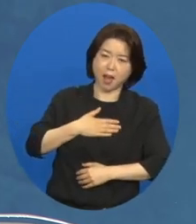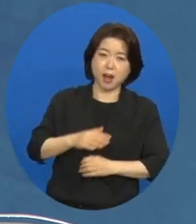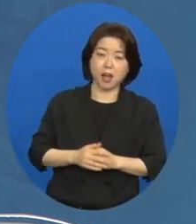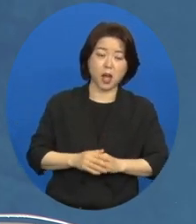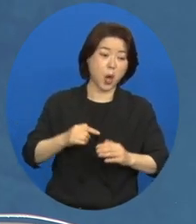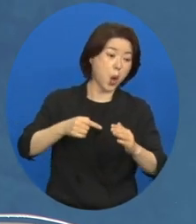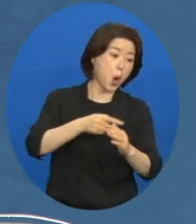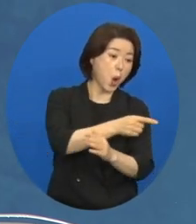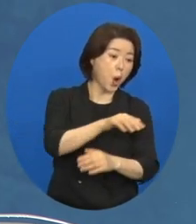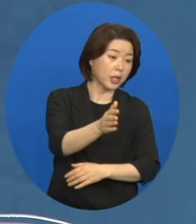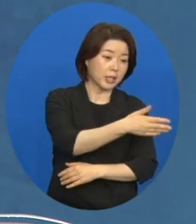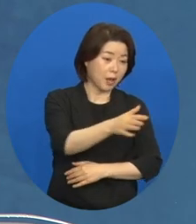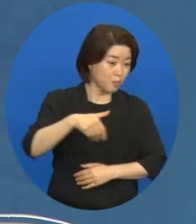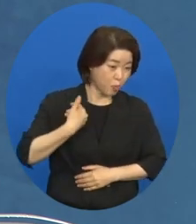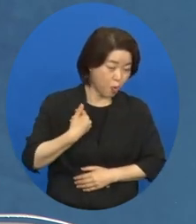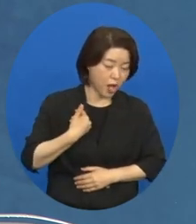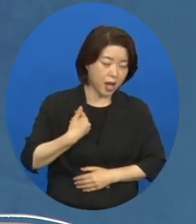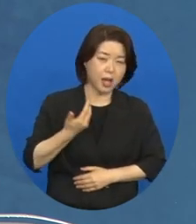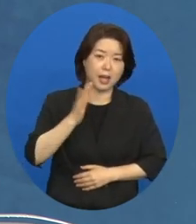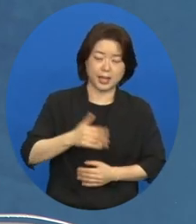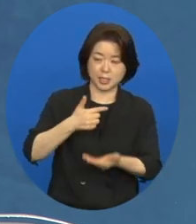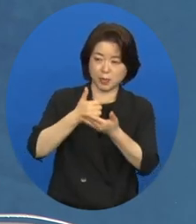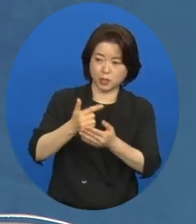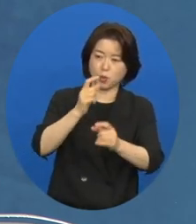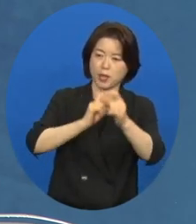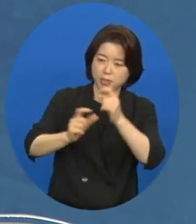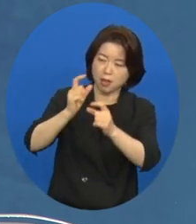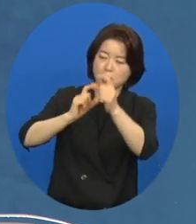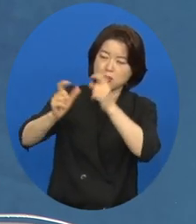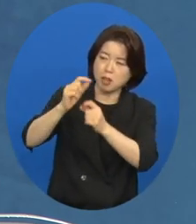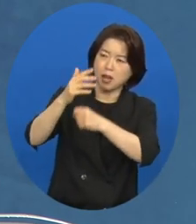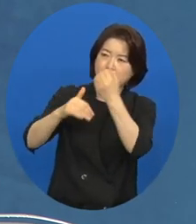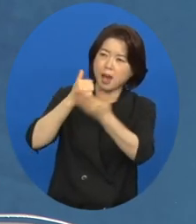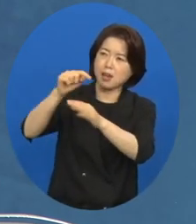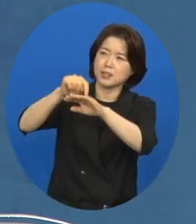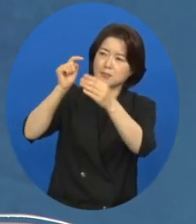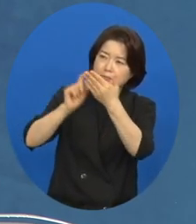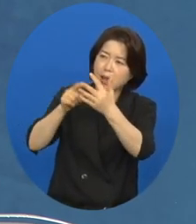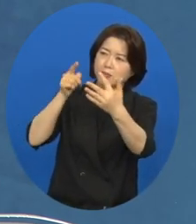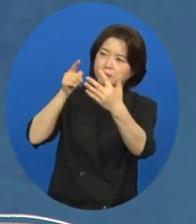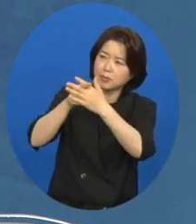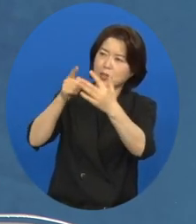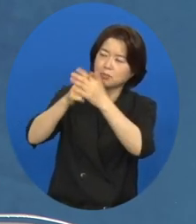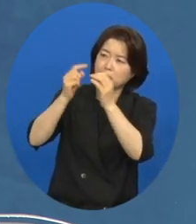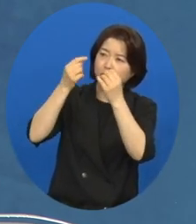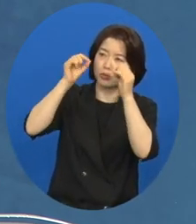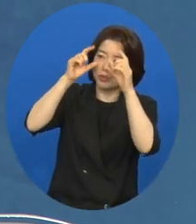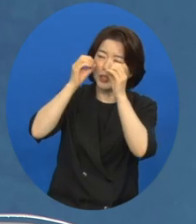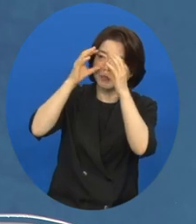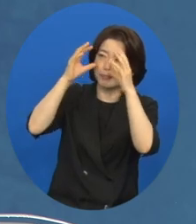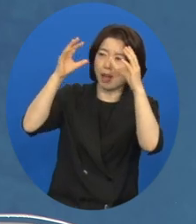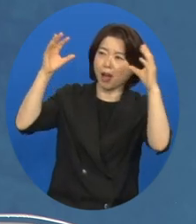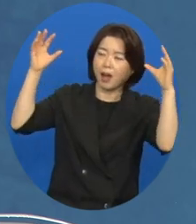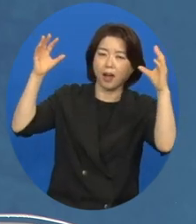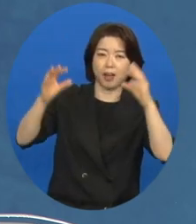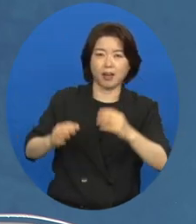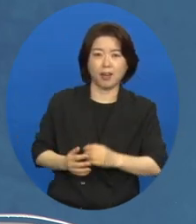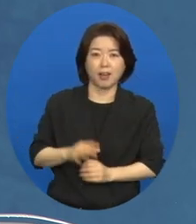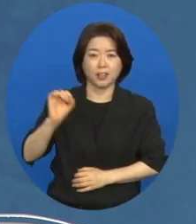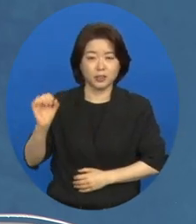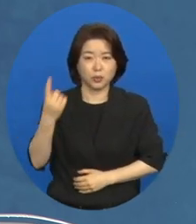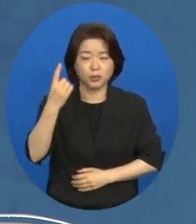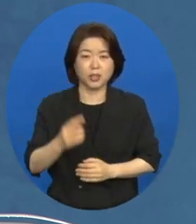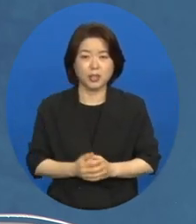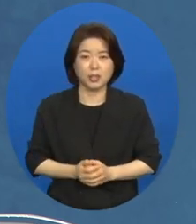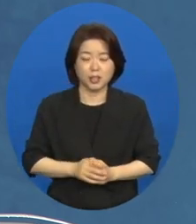누구도 몰랐지만 그래도 노아는 점점 하나님의 마음을 알아가게 됐을 거예요. 죄로 인해서 심판해야